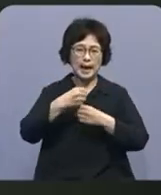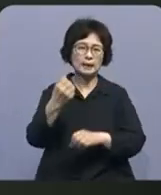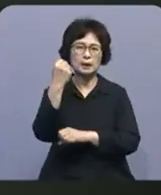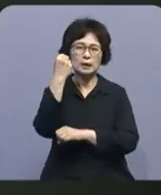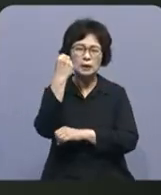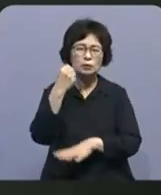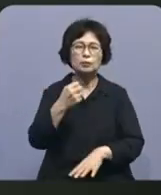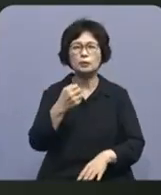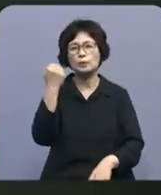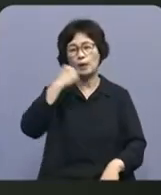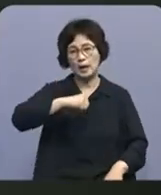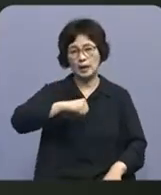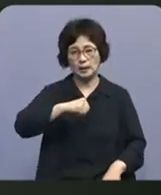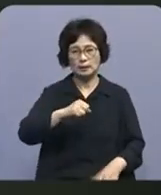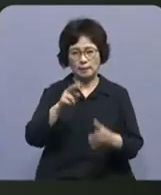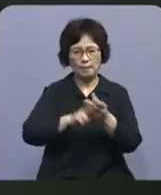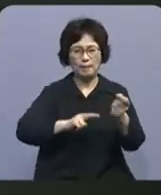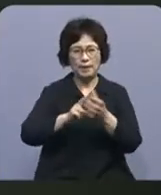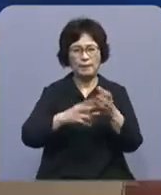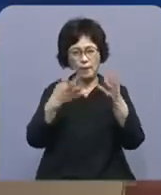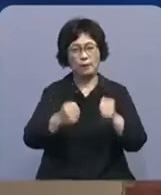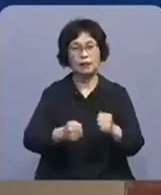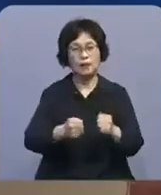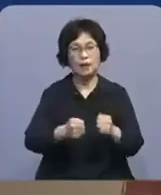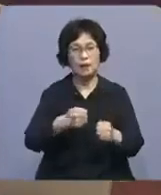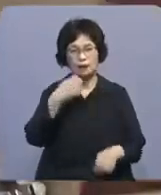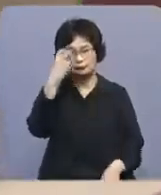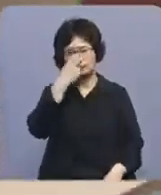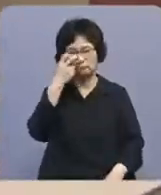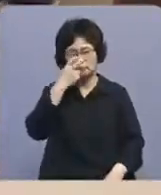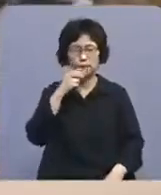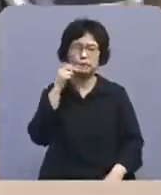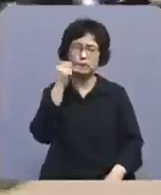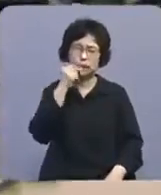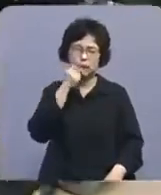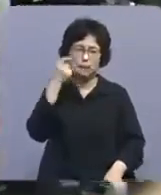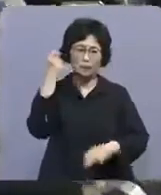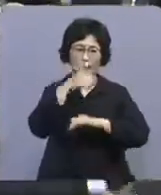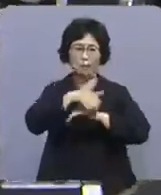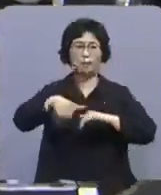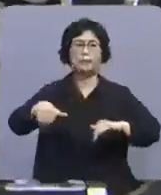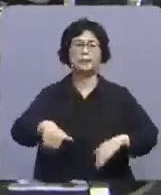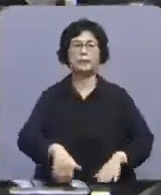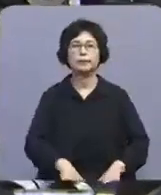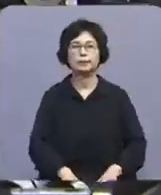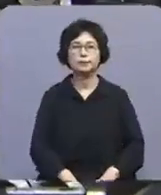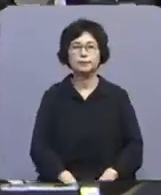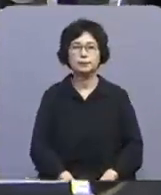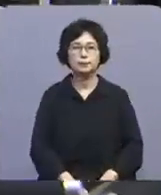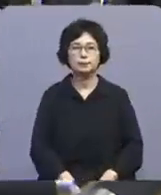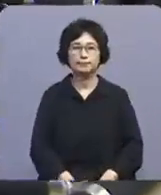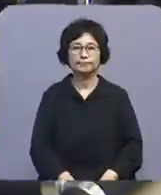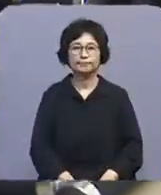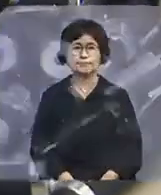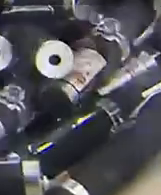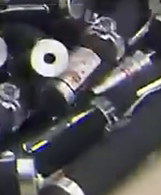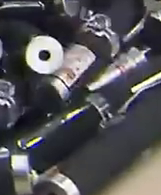포인터 제품의 유통이 많아질 것으로 보고 단속을 강화하기로 했습니다 kbs 뉴스 e 술입니다